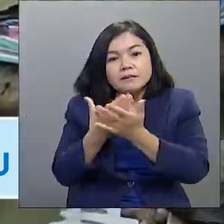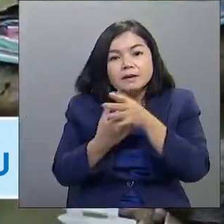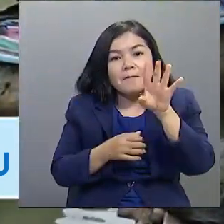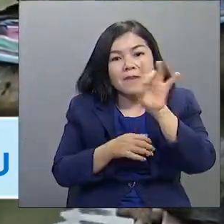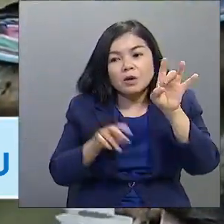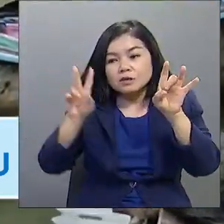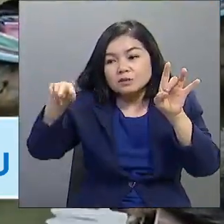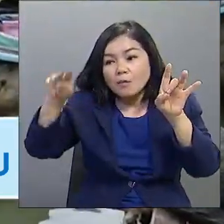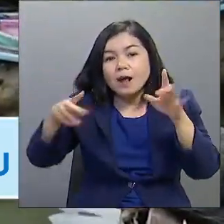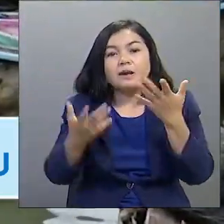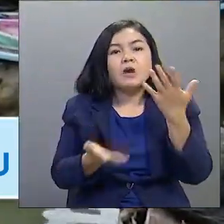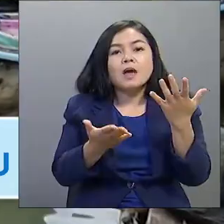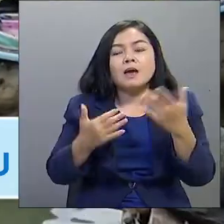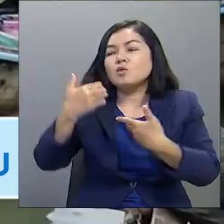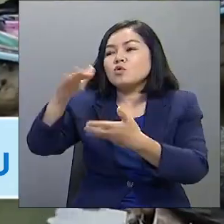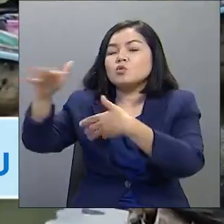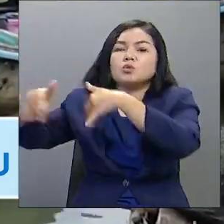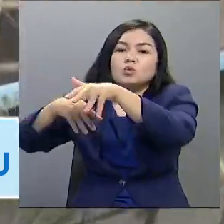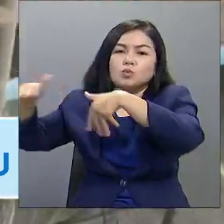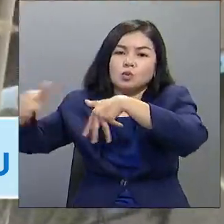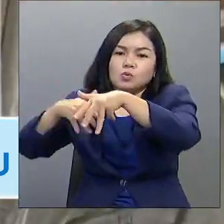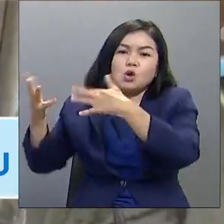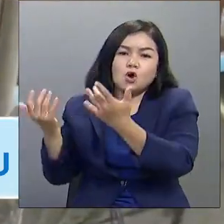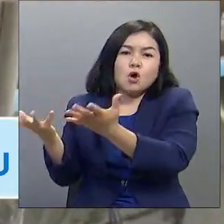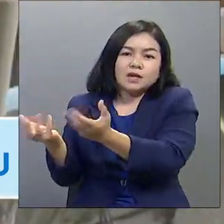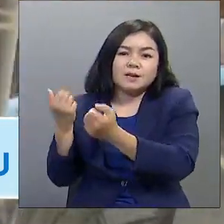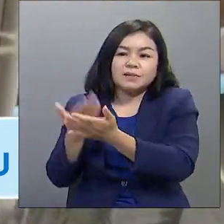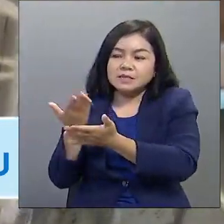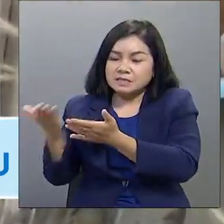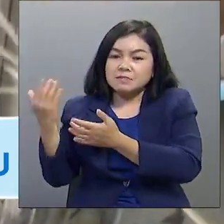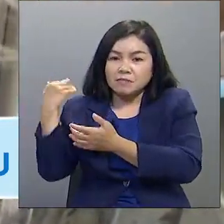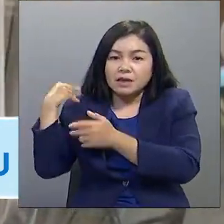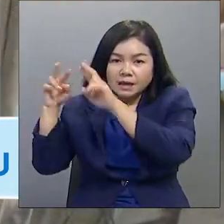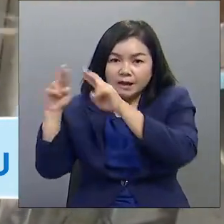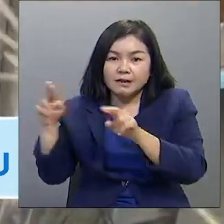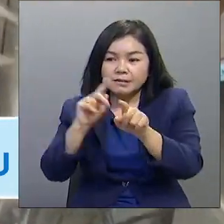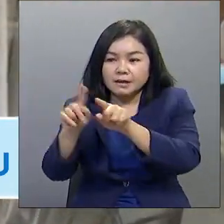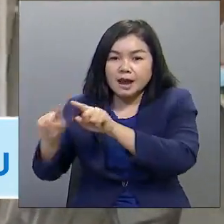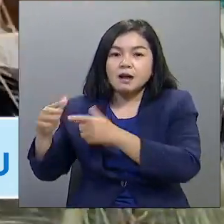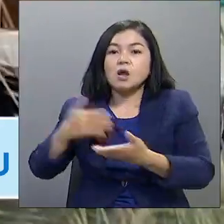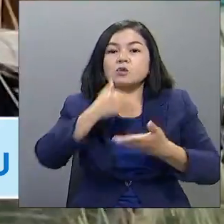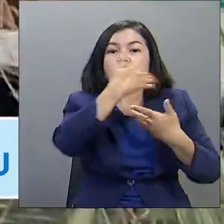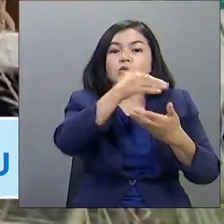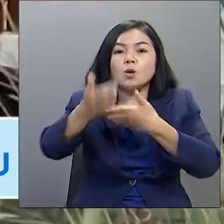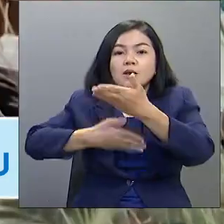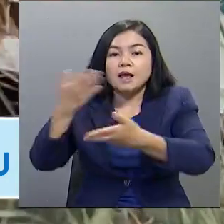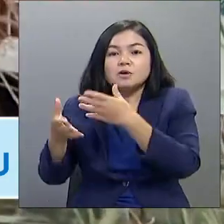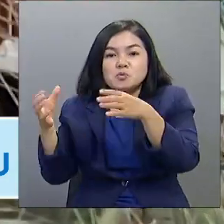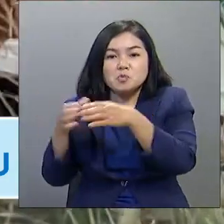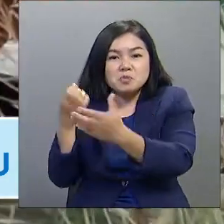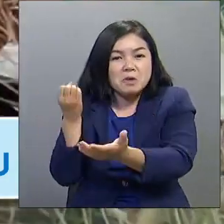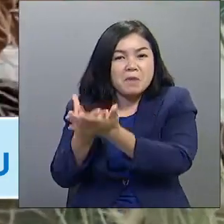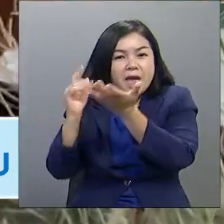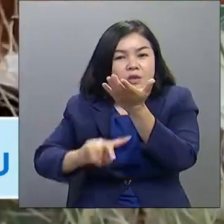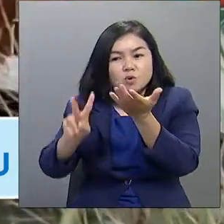นเนี่ยก็จะนำไปส่งยังวิสาหกิจชุมชนบ้านหัวหินที่รอรับซื้ออยู่ริมชายหาดค่ะหากส่งขายไปในกลุ่มรับซื้อก็จะได้ราคาดีกิโล